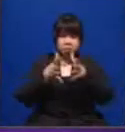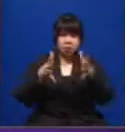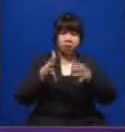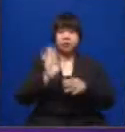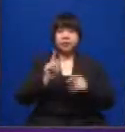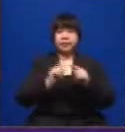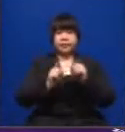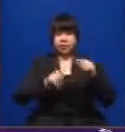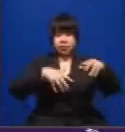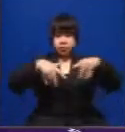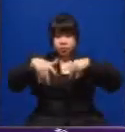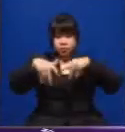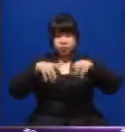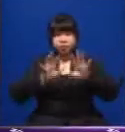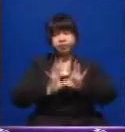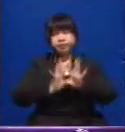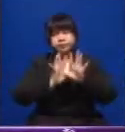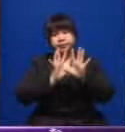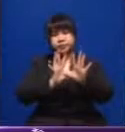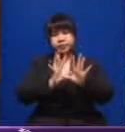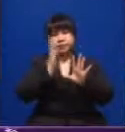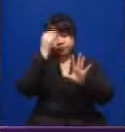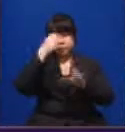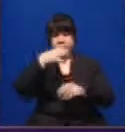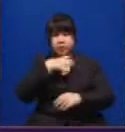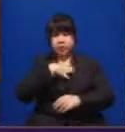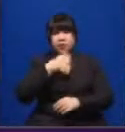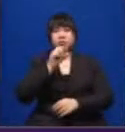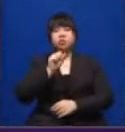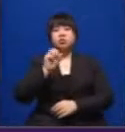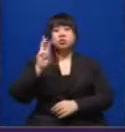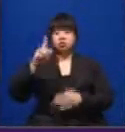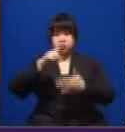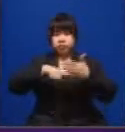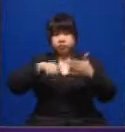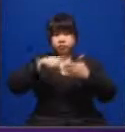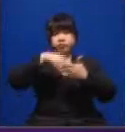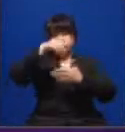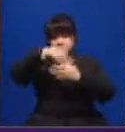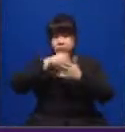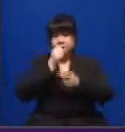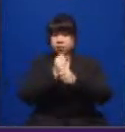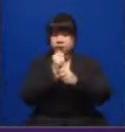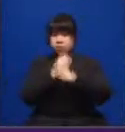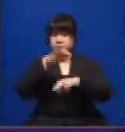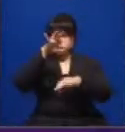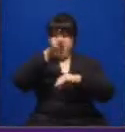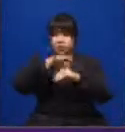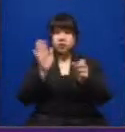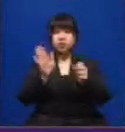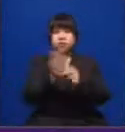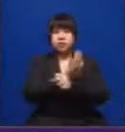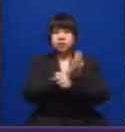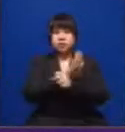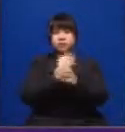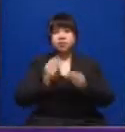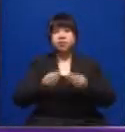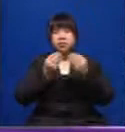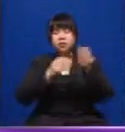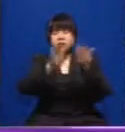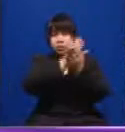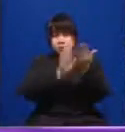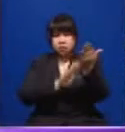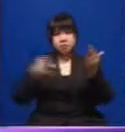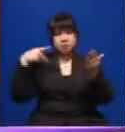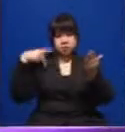ประชาชนที่ออกไปใช้สิทธิก็คาดหวังให้สวที่มาจากการเลือกตั้งปฏิบัติหน้าที่อย่างเต็มความสามารถแล้วก็มองผลประโยชน์ของประเทศชาติ